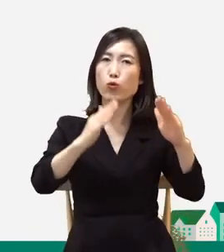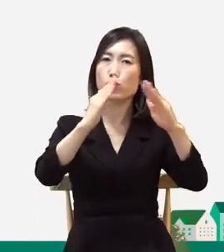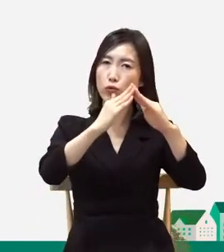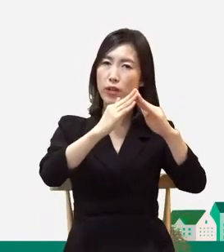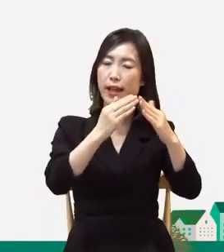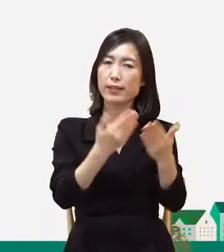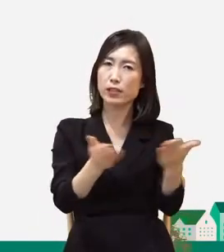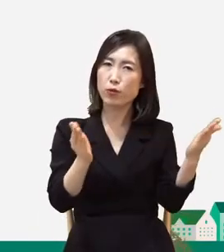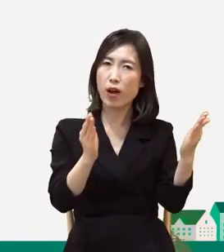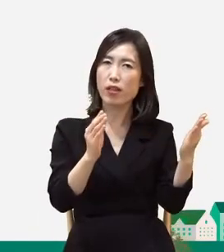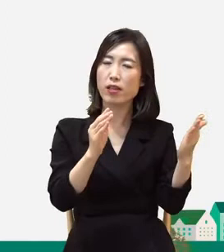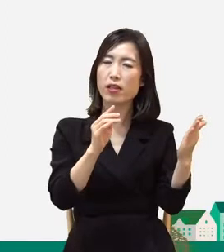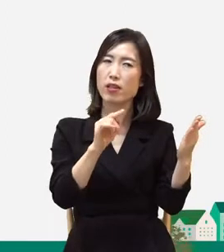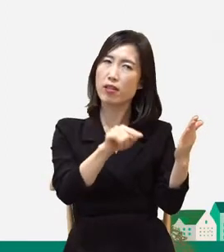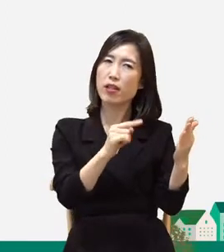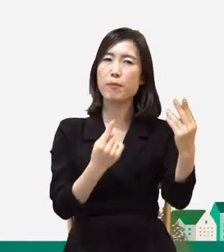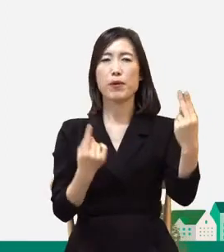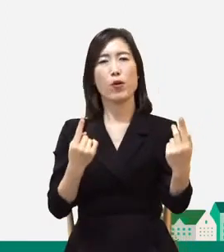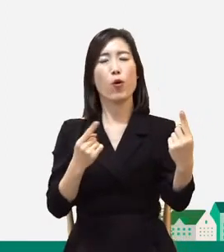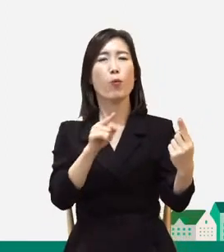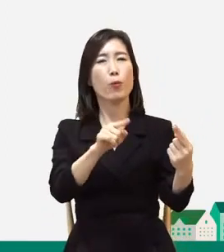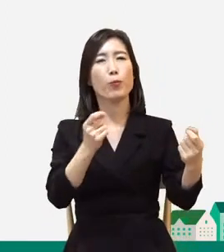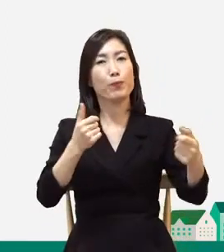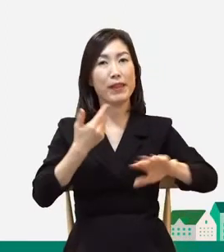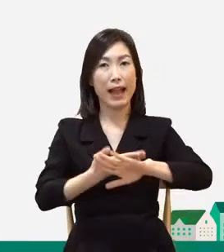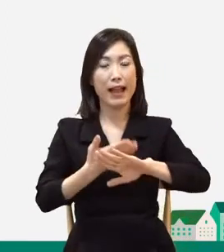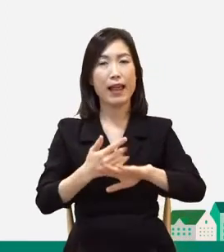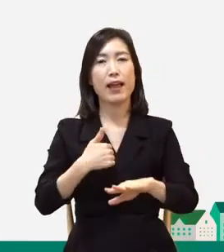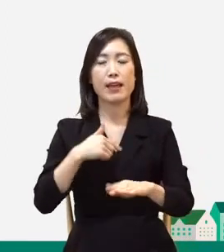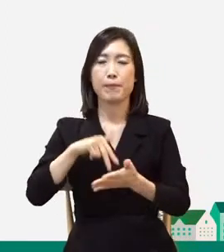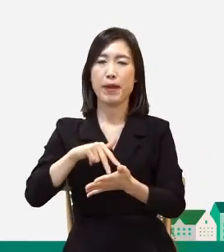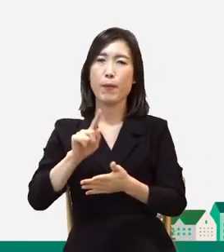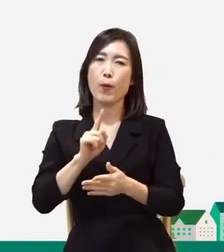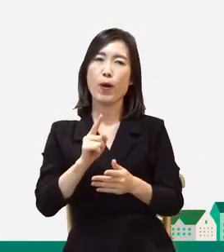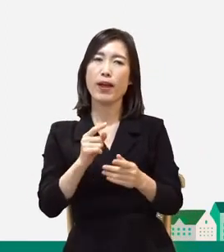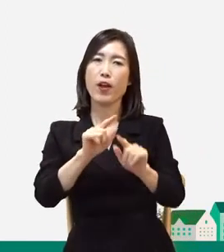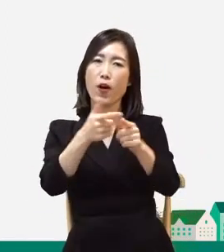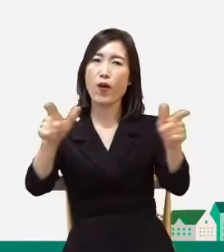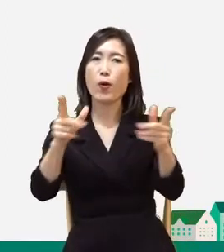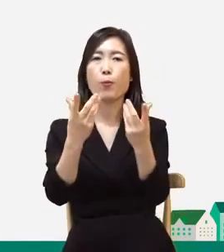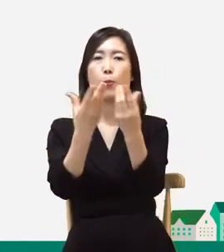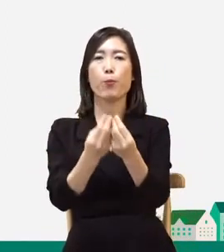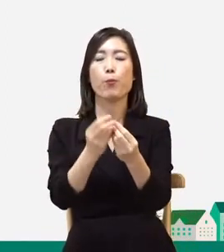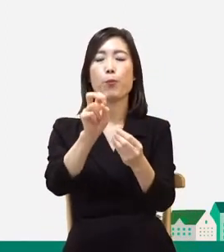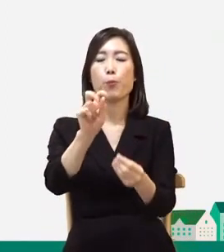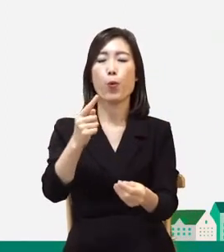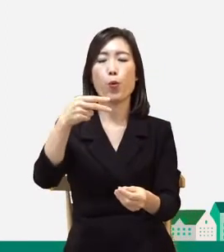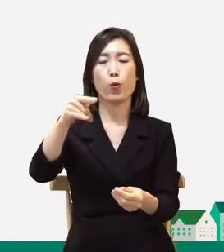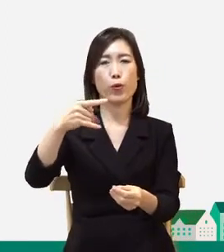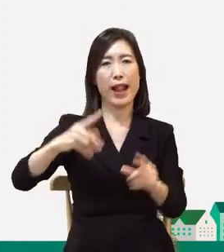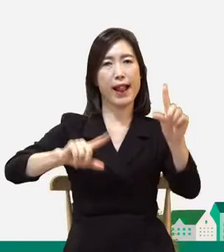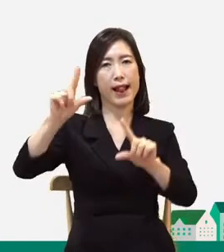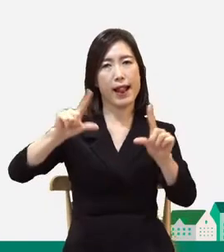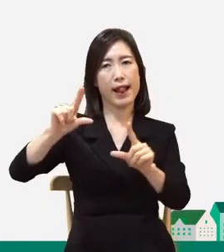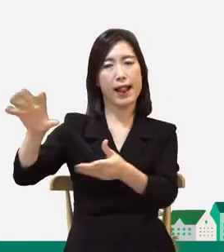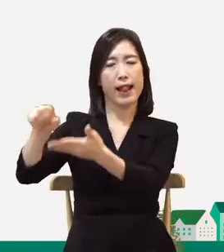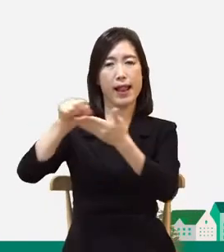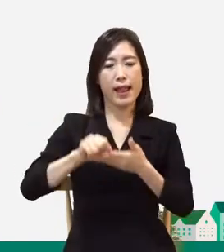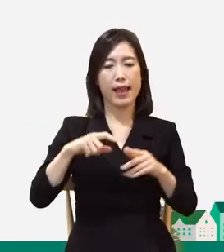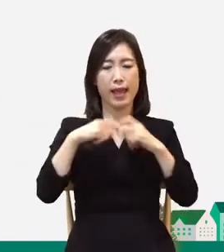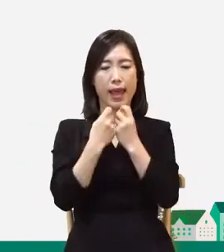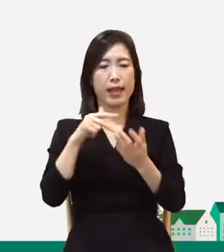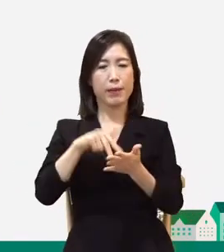공공주택 차원에서의 지원주택이라기보다는 사실 그 모델을 조금 가져와서 이게 민간 차원에서 직접 해볼 수 있는 것들이 무엇이 있을까